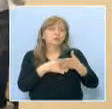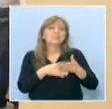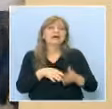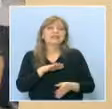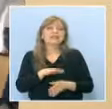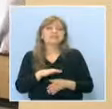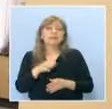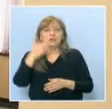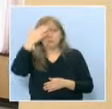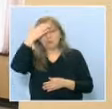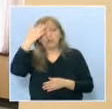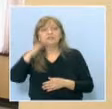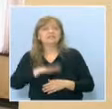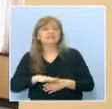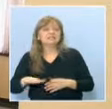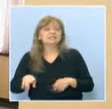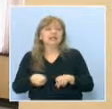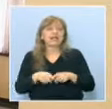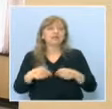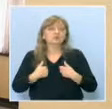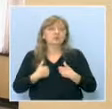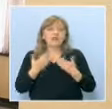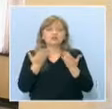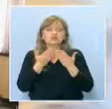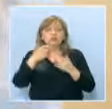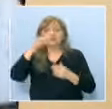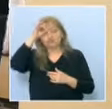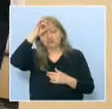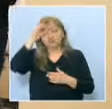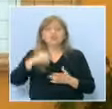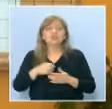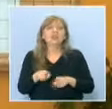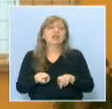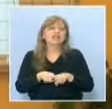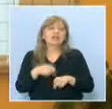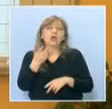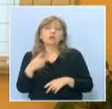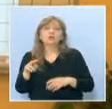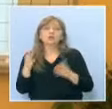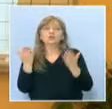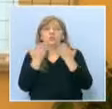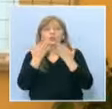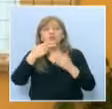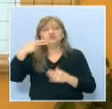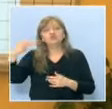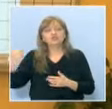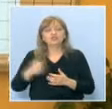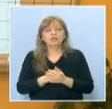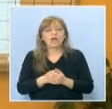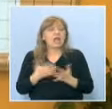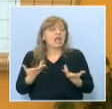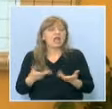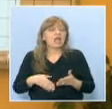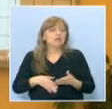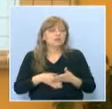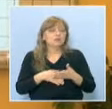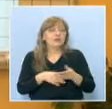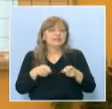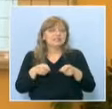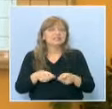деца, както от нашето училище, така и от други училища. Как ги подпомагате с тази инициатива, която